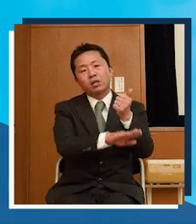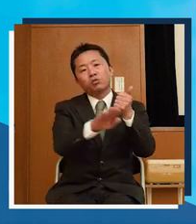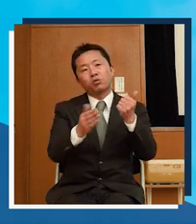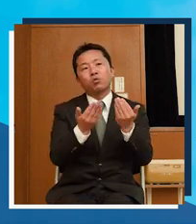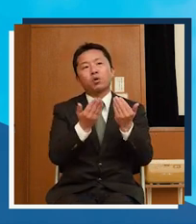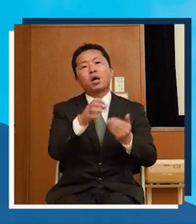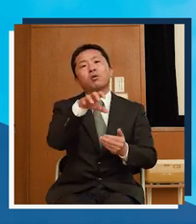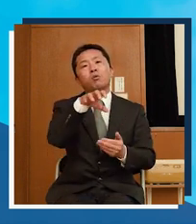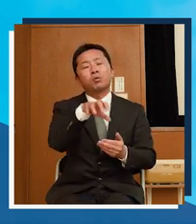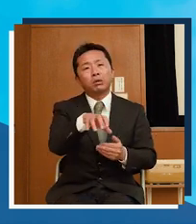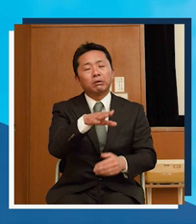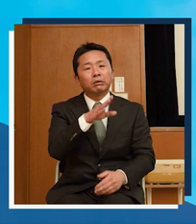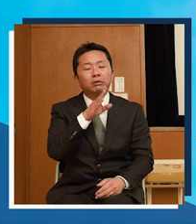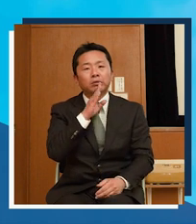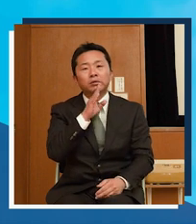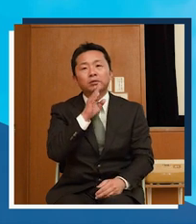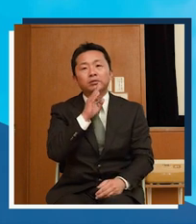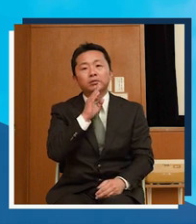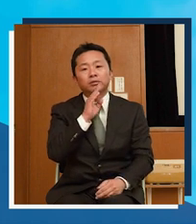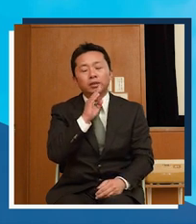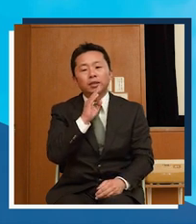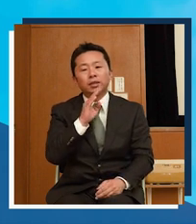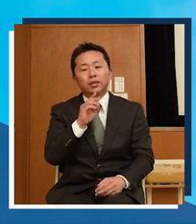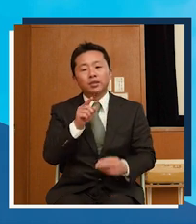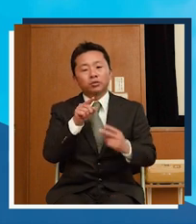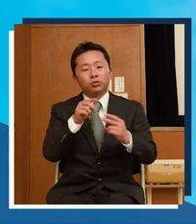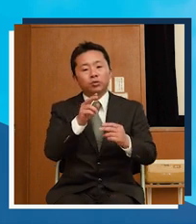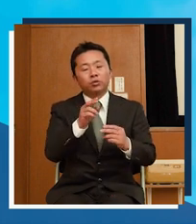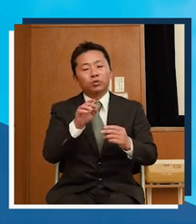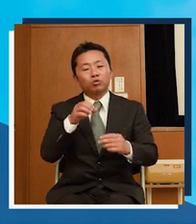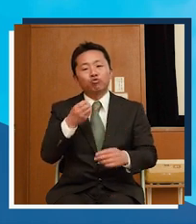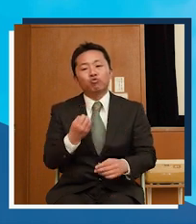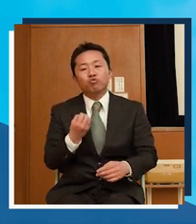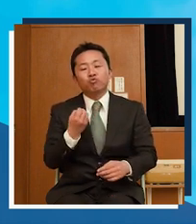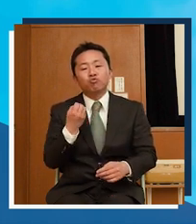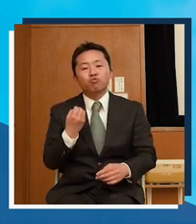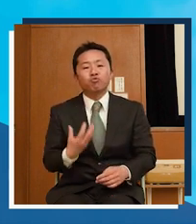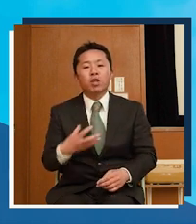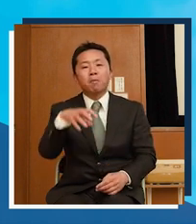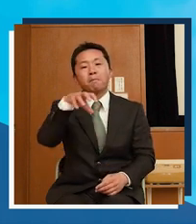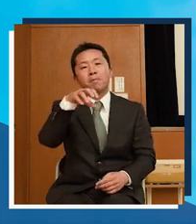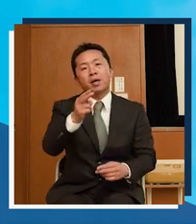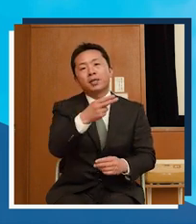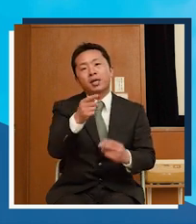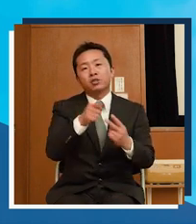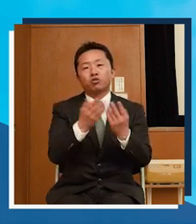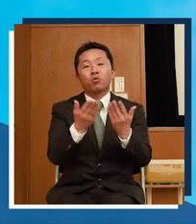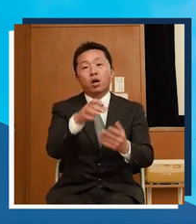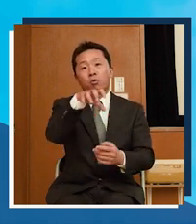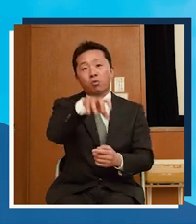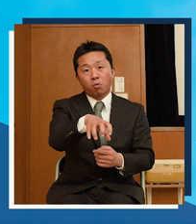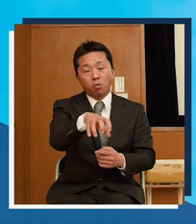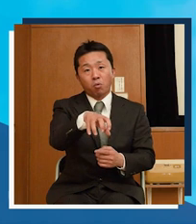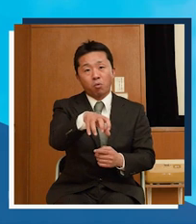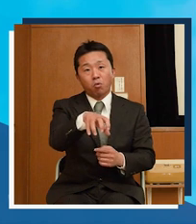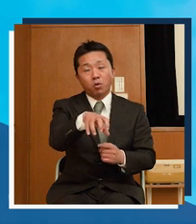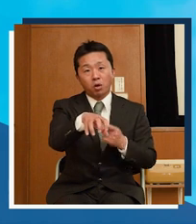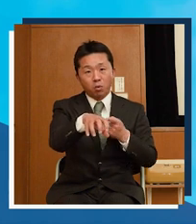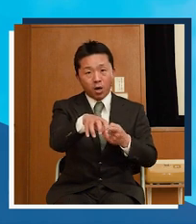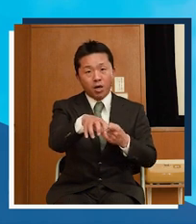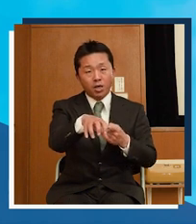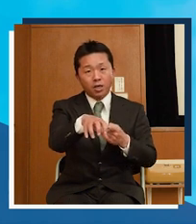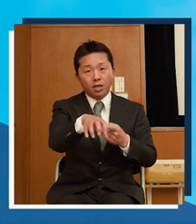でえ実はこれも不天満第2小学校つまり不天満基地のすぐ隣にある小学校ですがそこに所属する